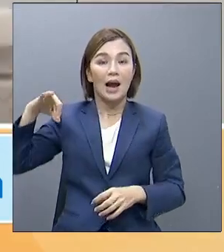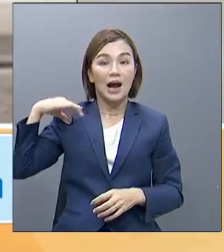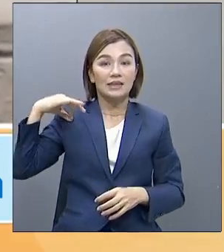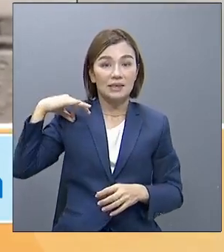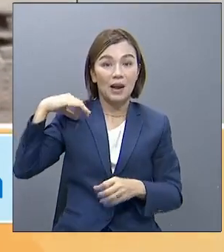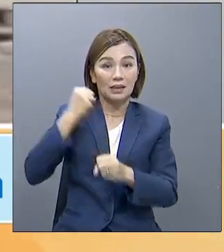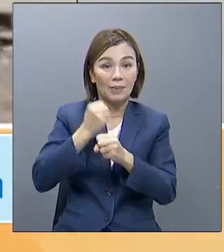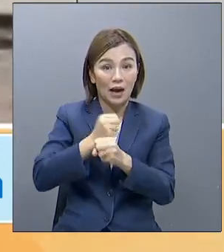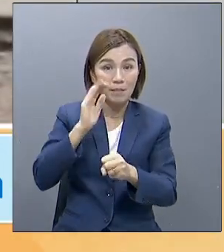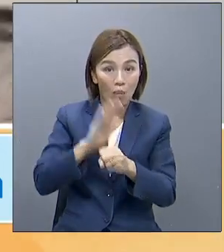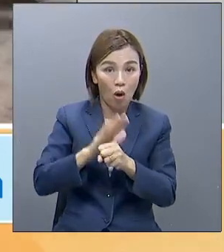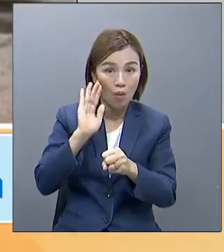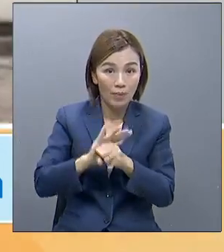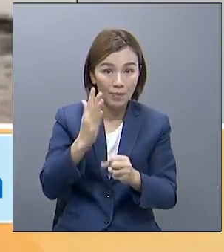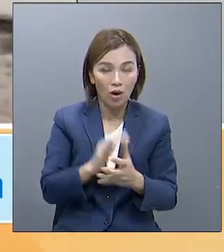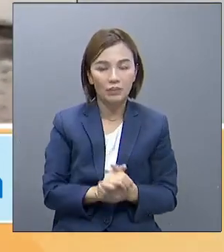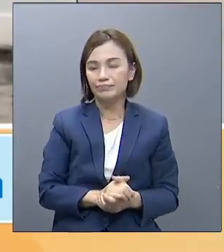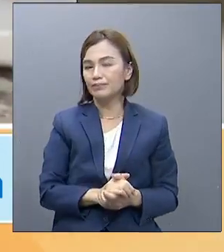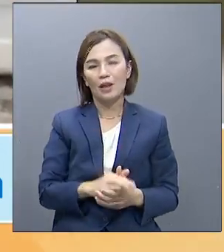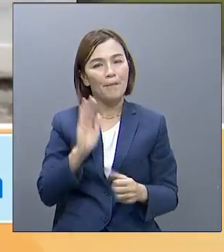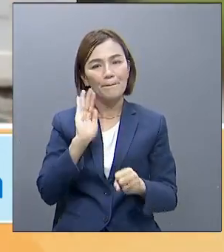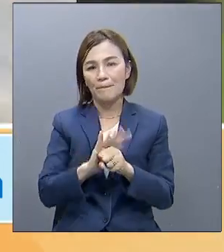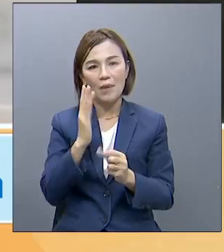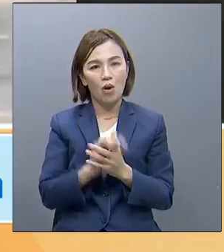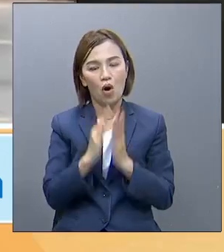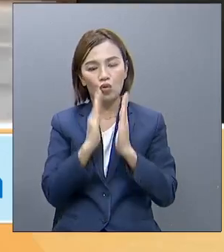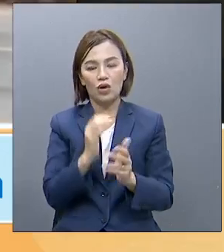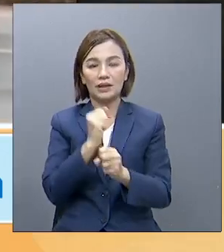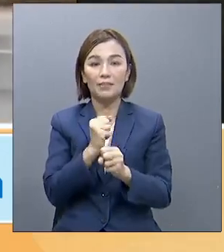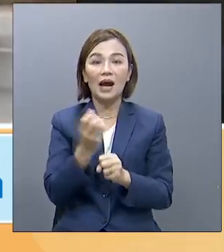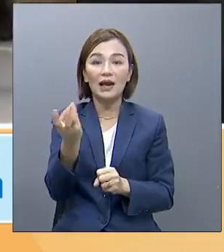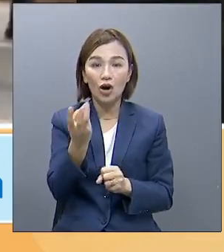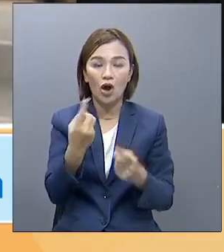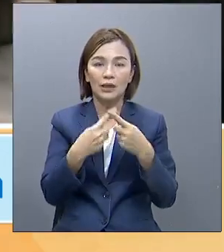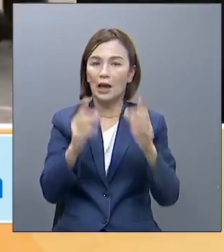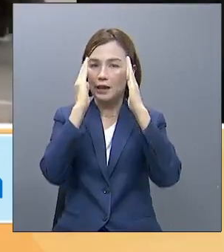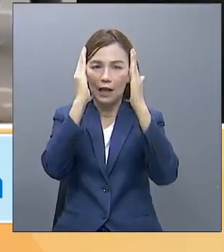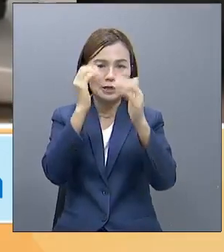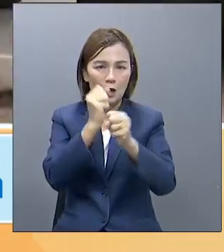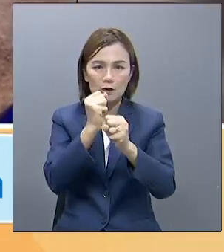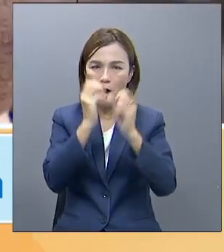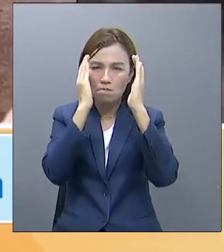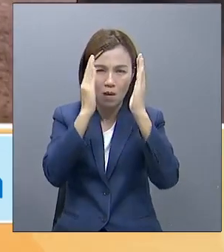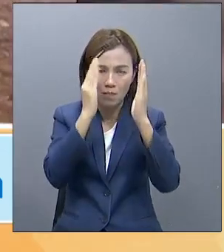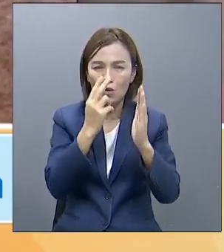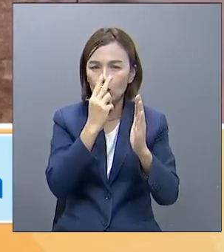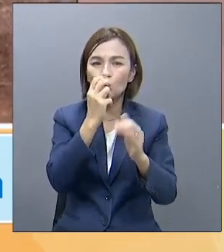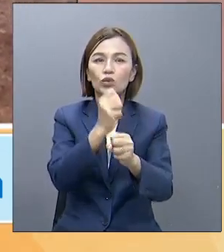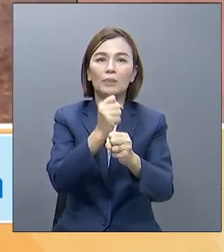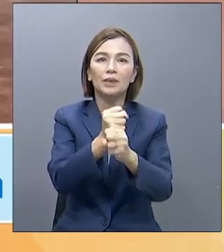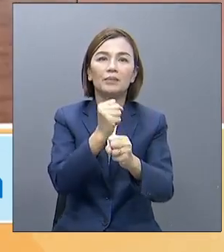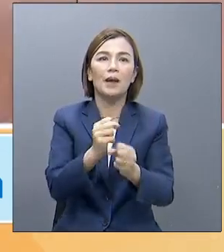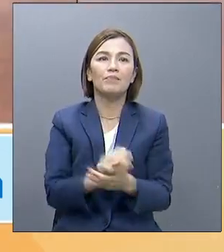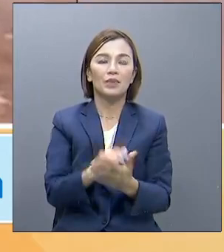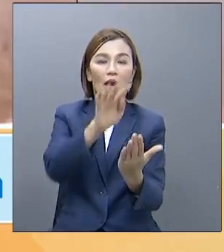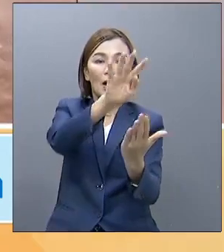หรือไม่ยอมรับนะคะว่ามีไม่เพียงพอแต่ว่าก็ทำกันอย่างสุดความสามารถเลยทีเดียวนะคะซึ่งตอนนี้ก็อาจจะต้องวาง